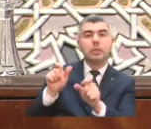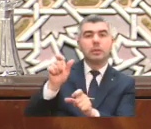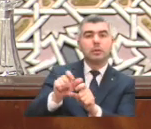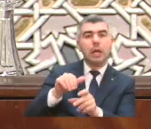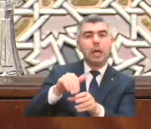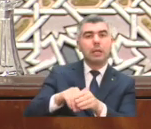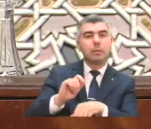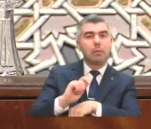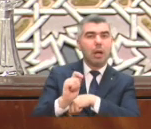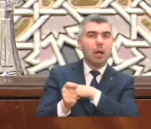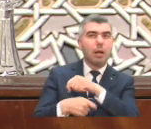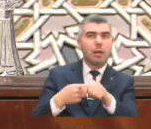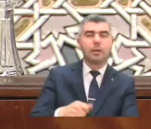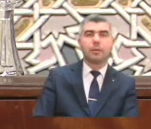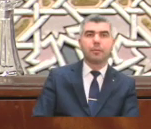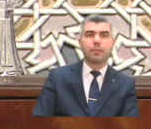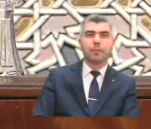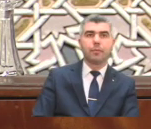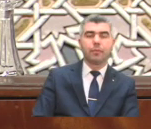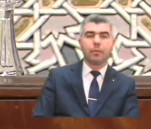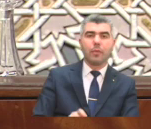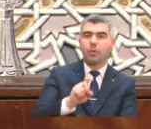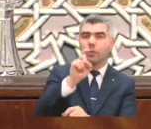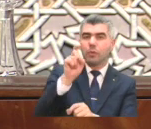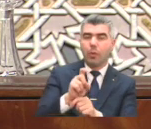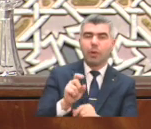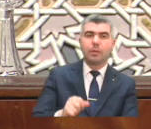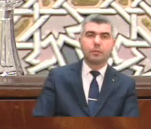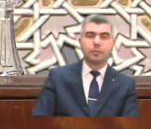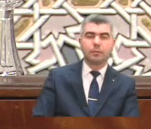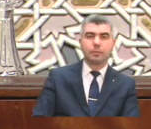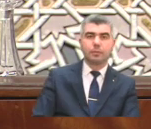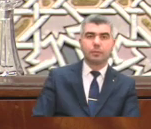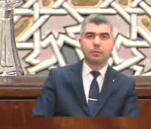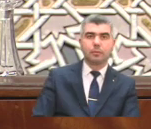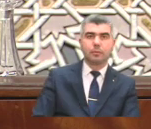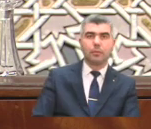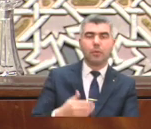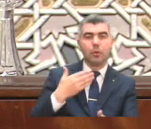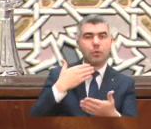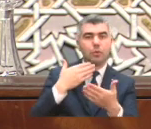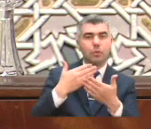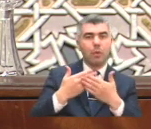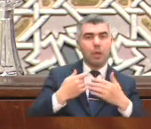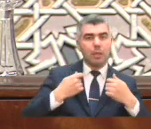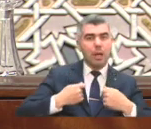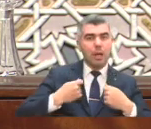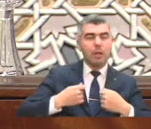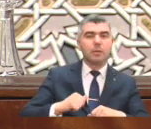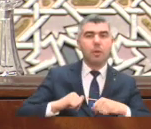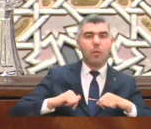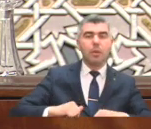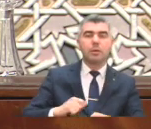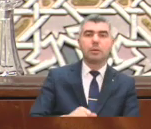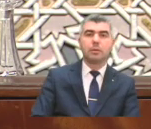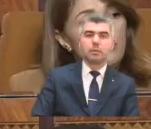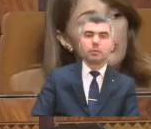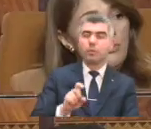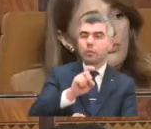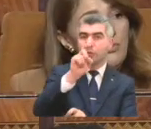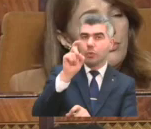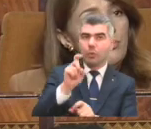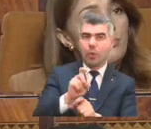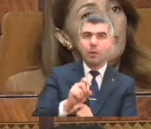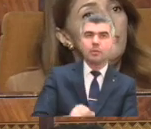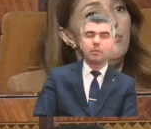الحركي، فليتفضل أحد وضع السؤال. شكرا سيدة الرئيسة. سيدة الوزيرة، نسائلكم